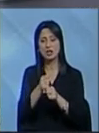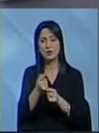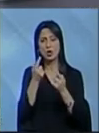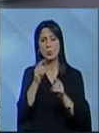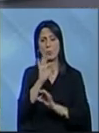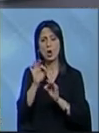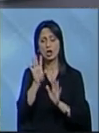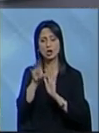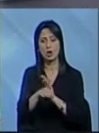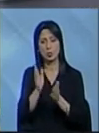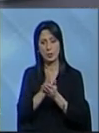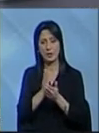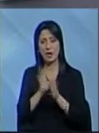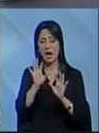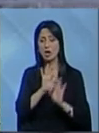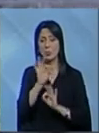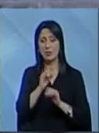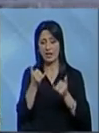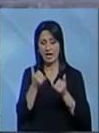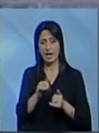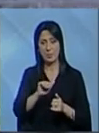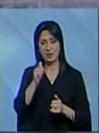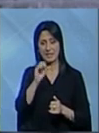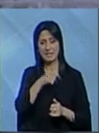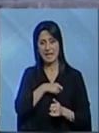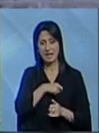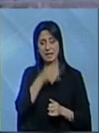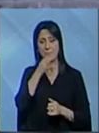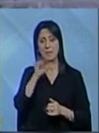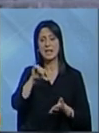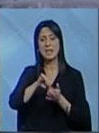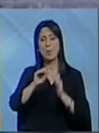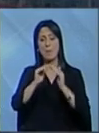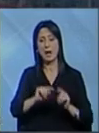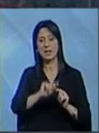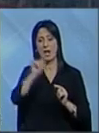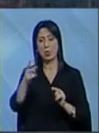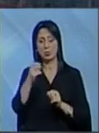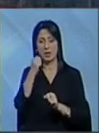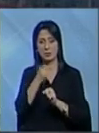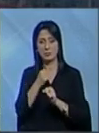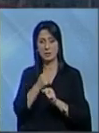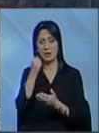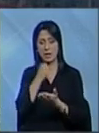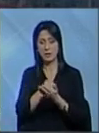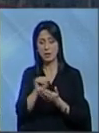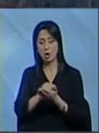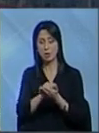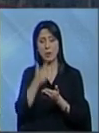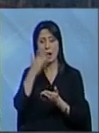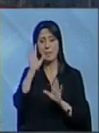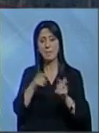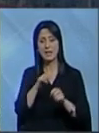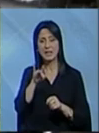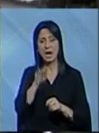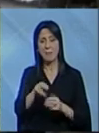მასშტაბურ პროექტში არიან ჩართულები. კანონპროექტი ახლა ჯერ სენატმა, შემდეგ კი წარმომადგენელთა პალატამ უნდა დაამტკიცოს, რის შემდეგაც დოკუმენტს ამერიკის